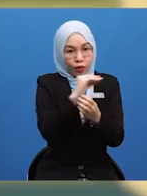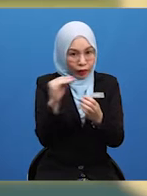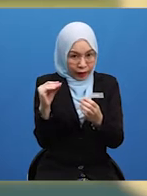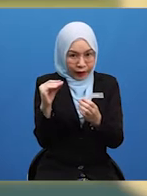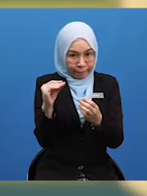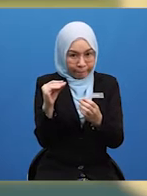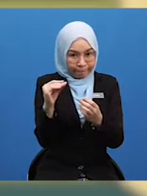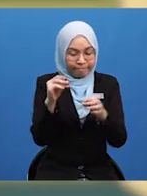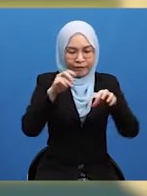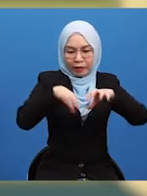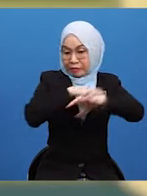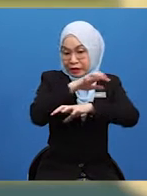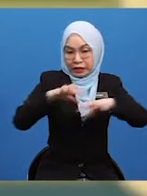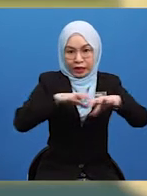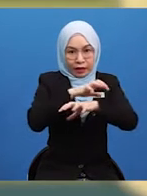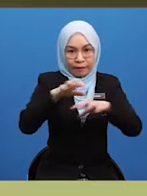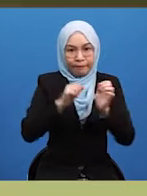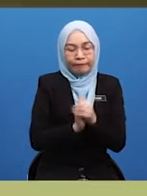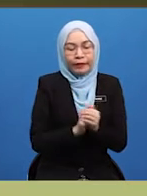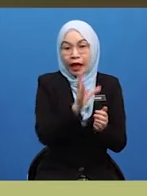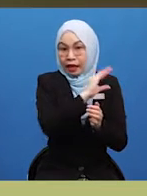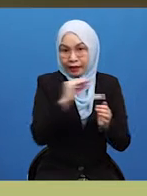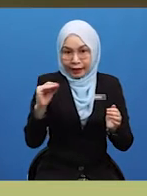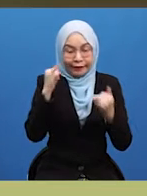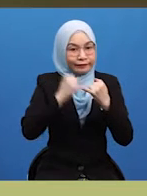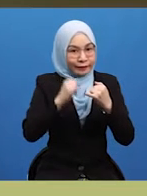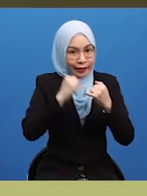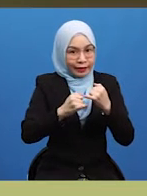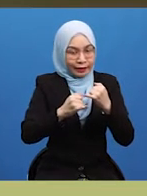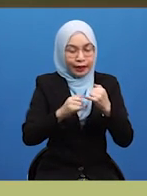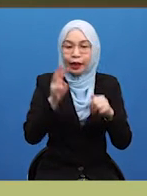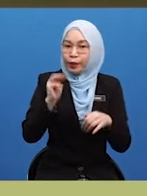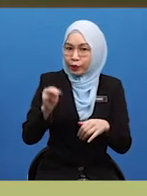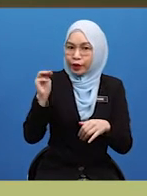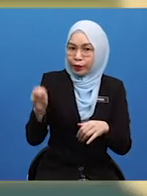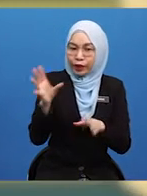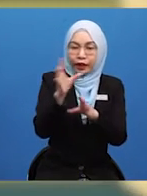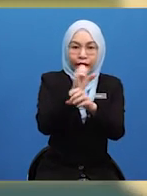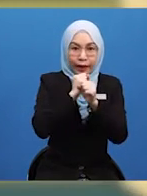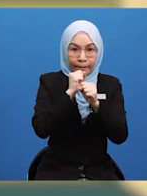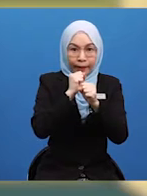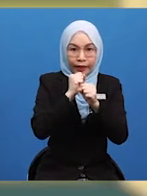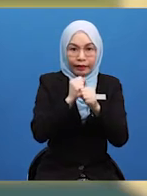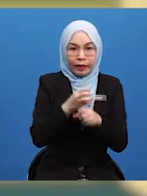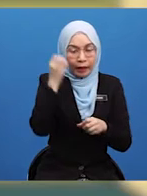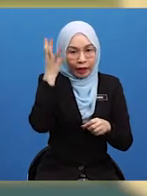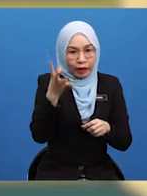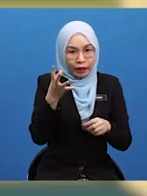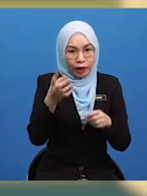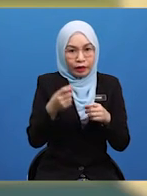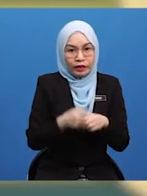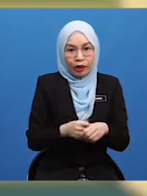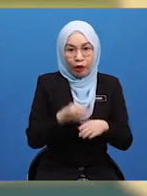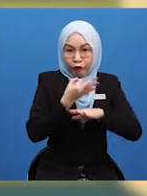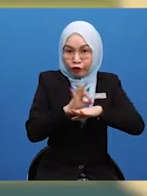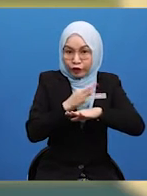pertempatan berselerak. Dan akhir sekali, murid-murid dapat menghuraikan